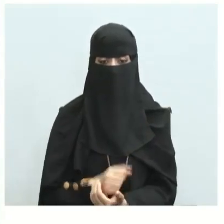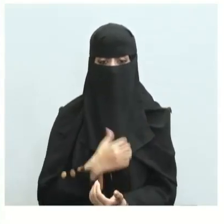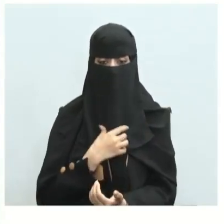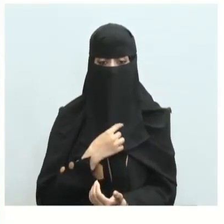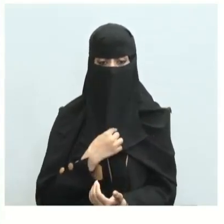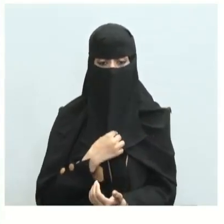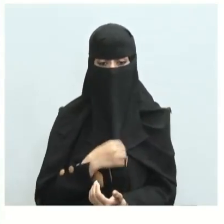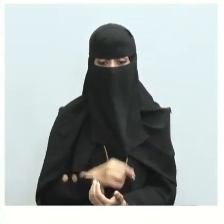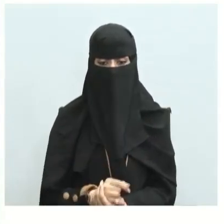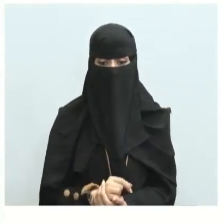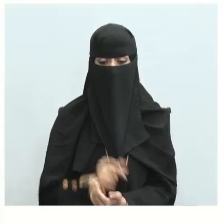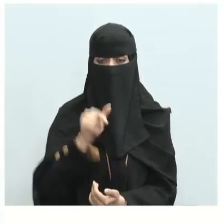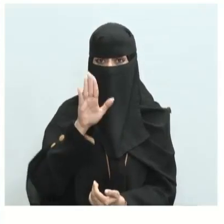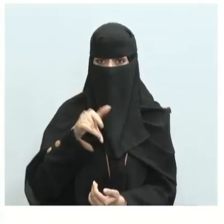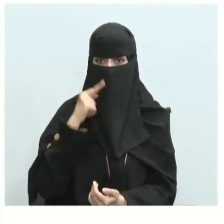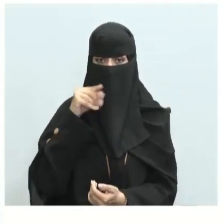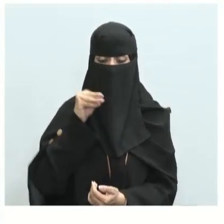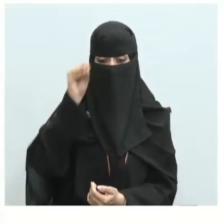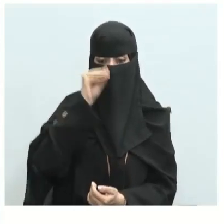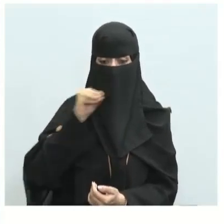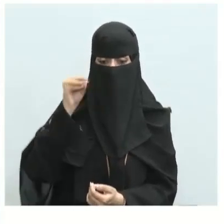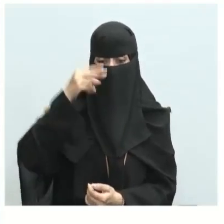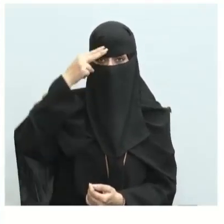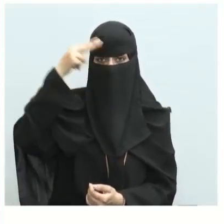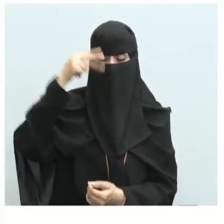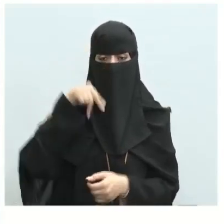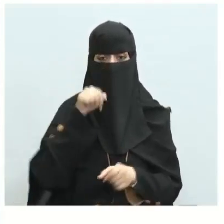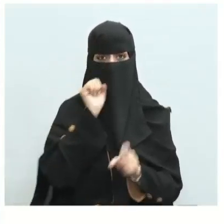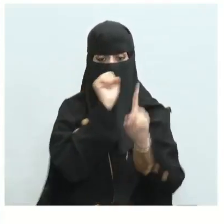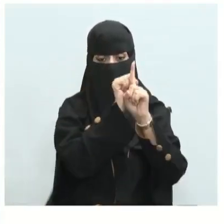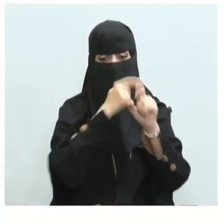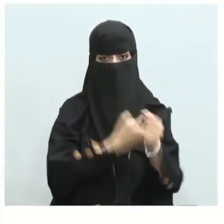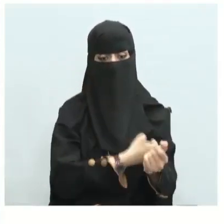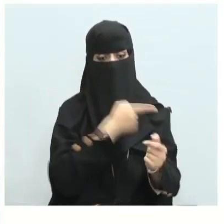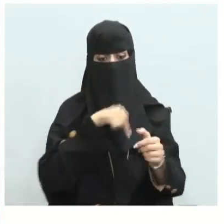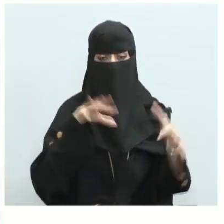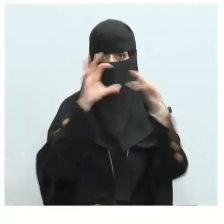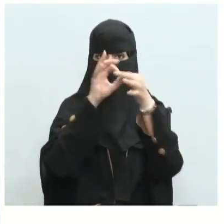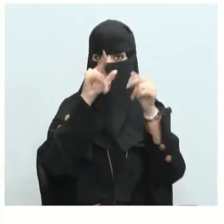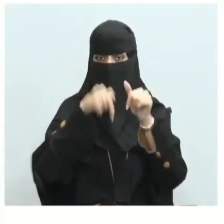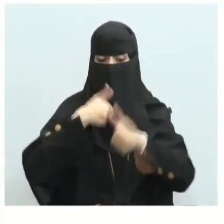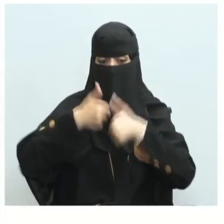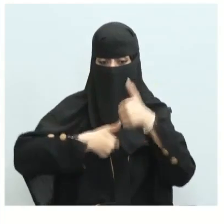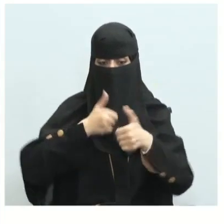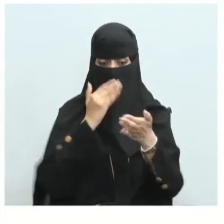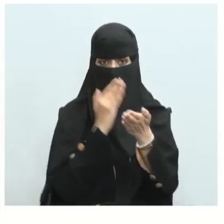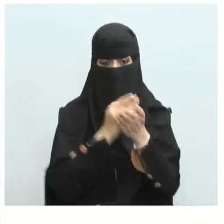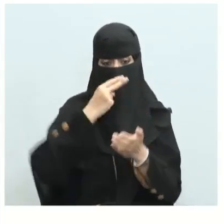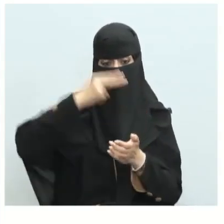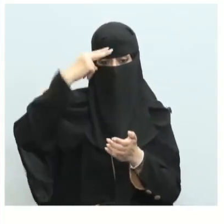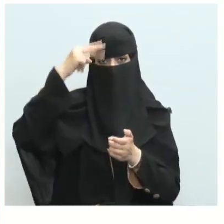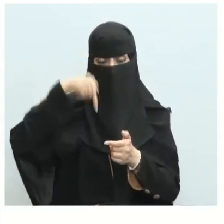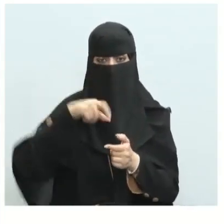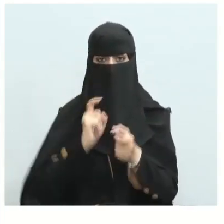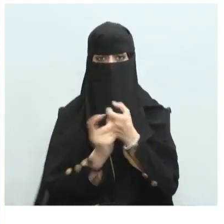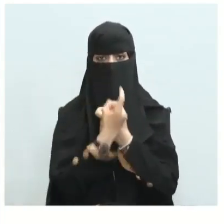المستفيدين هذه الاختبارات المرتبطه في الهيئه السعوديه للتخصصات الصحيه للممارسين الصحيين اولا اختبار